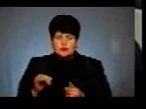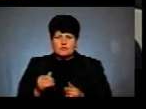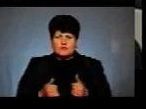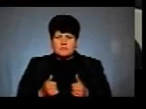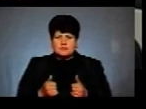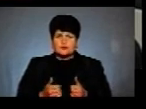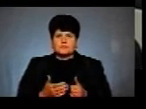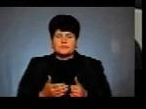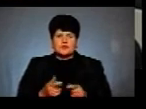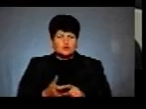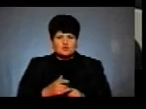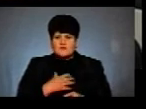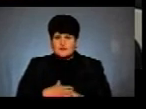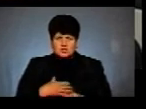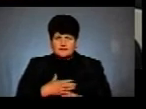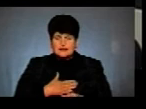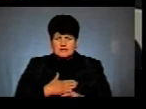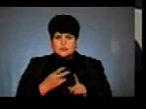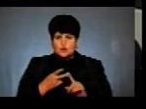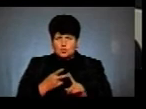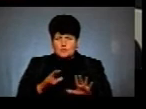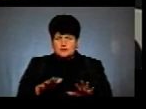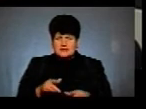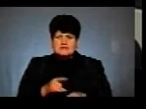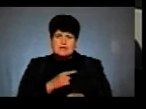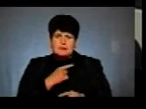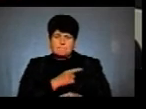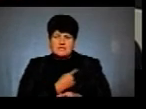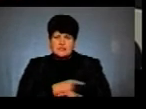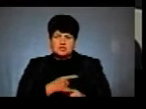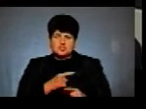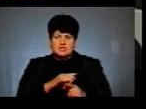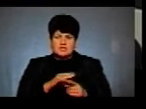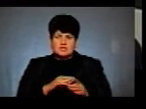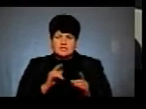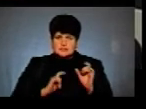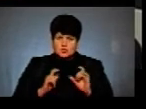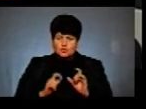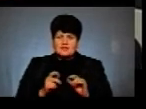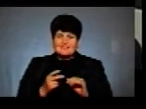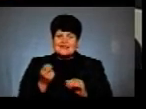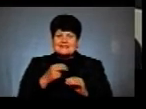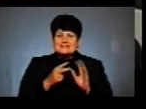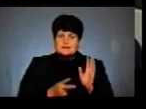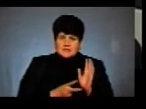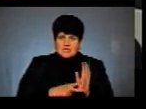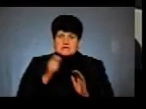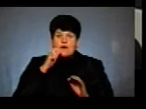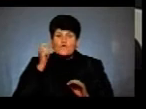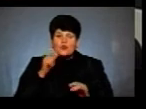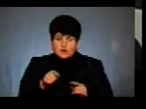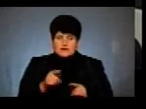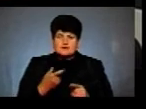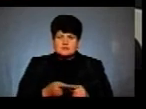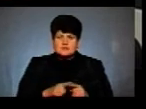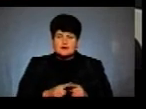дуже популярний і важливий, де в нас друга позиція серед медичних вишів і 17-та взагалі в Україні, чи там лідируючі позиції в такому дуже